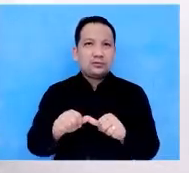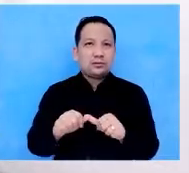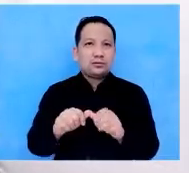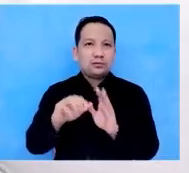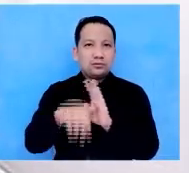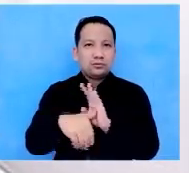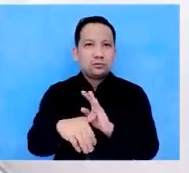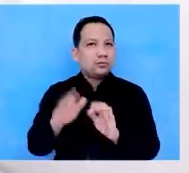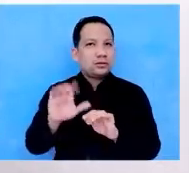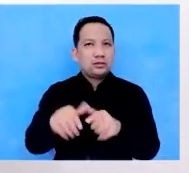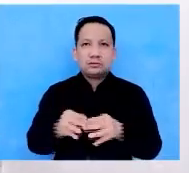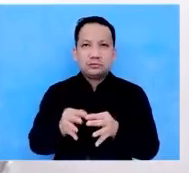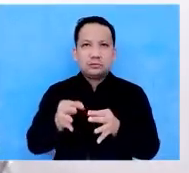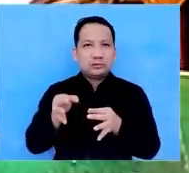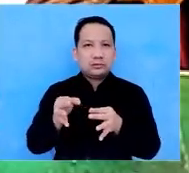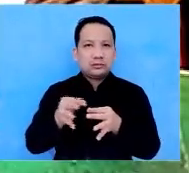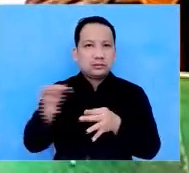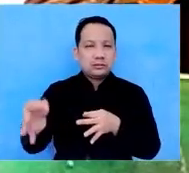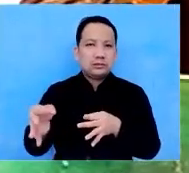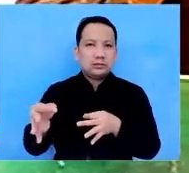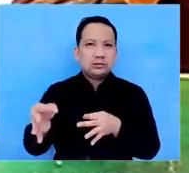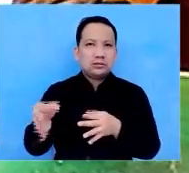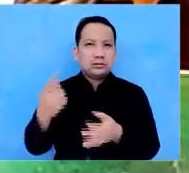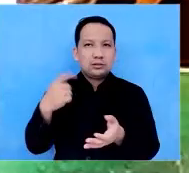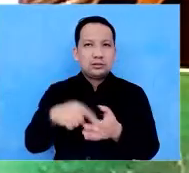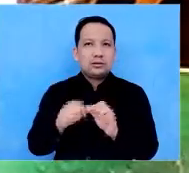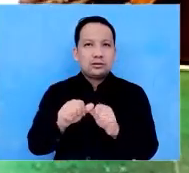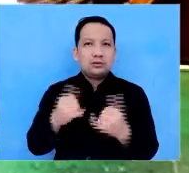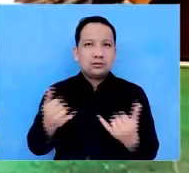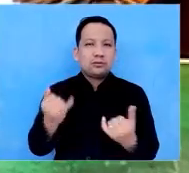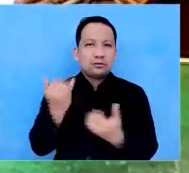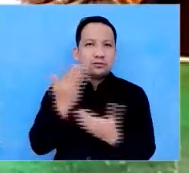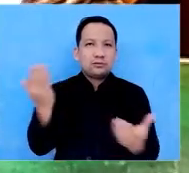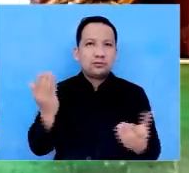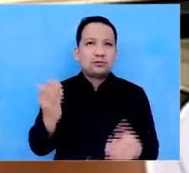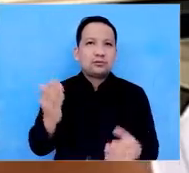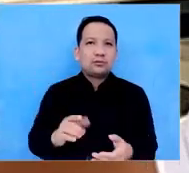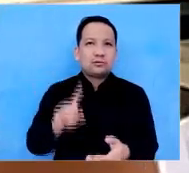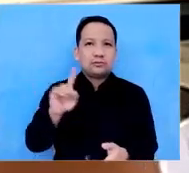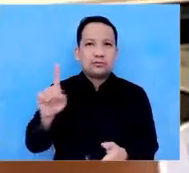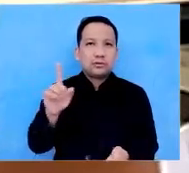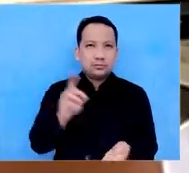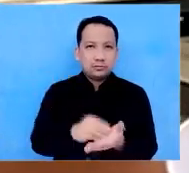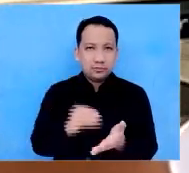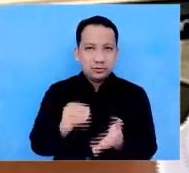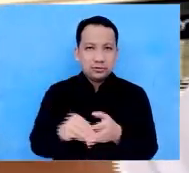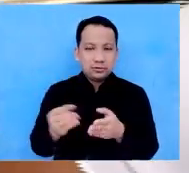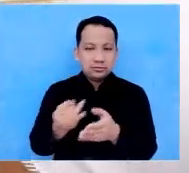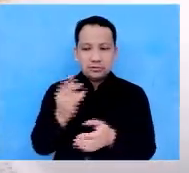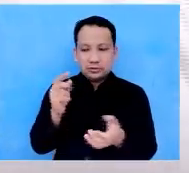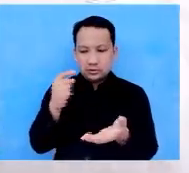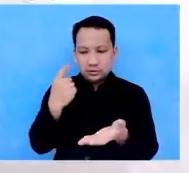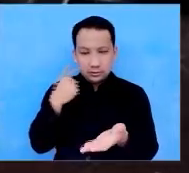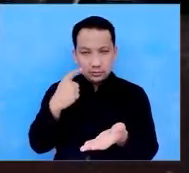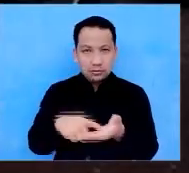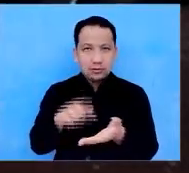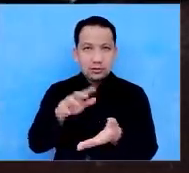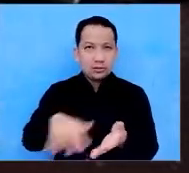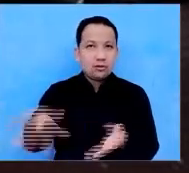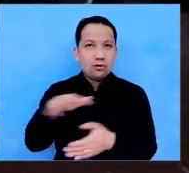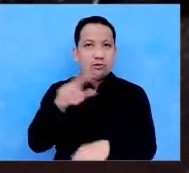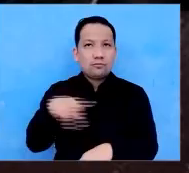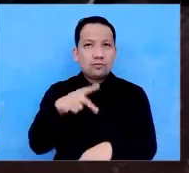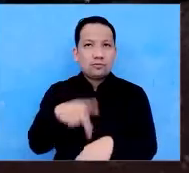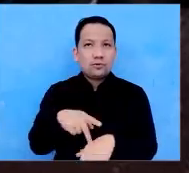nila papalawigin ang voter registration period. Sa ngayon, mahigit 1,000,000 ang bilang na nagparehiso sa buong Pilipinas para